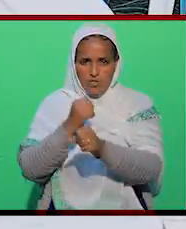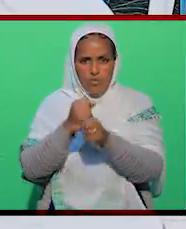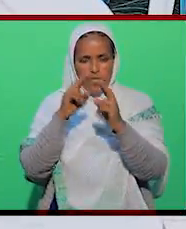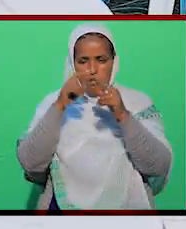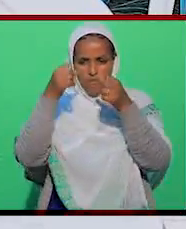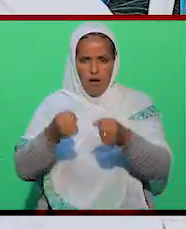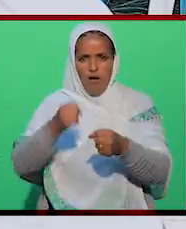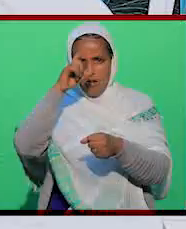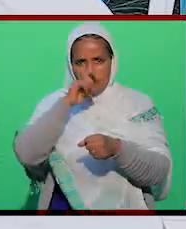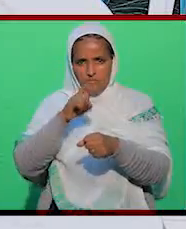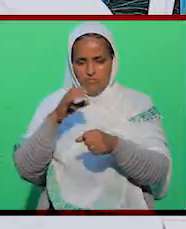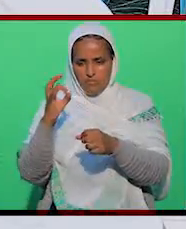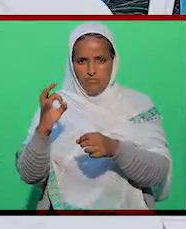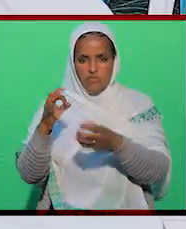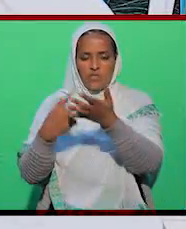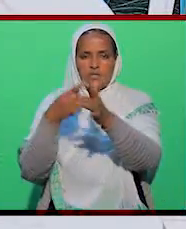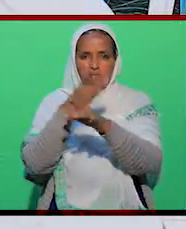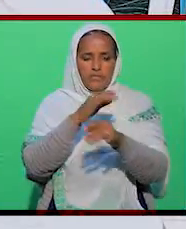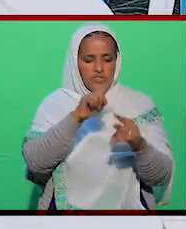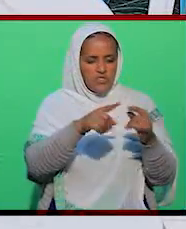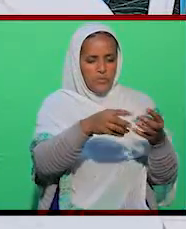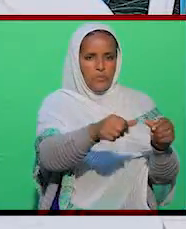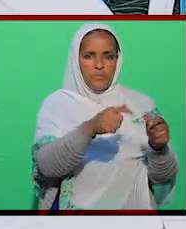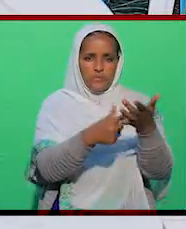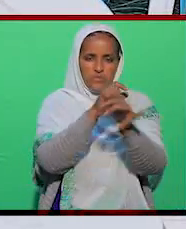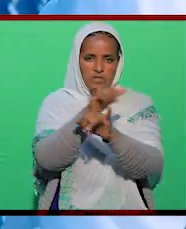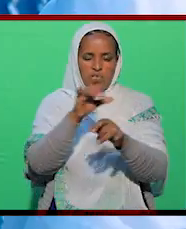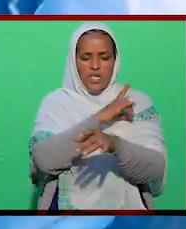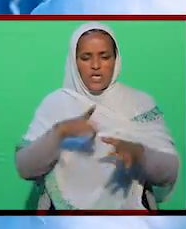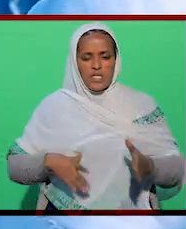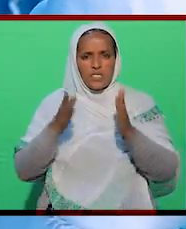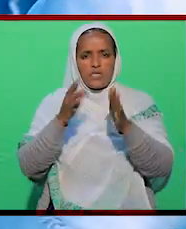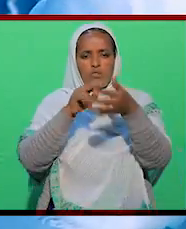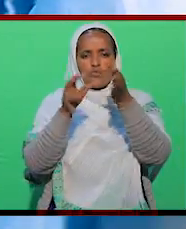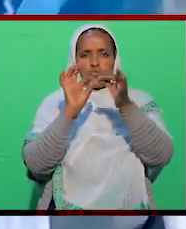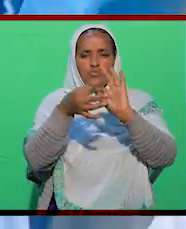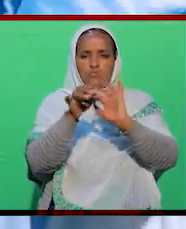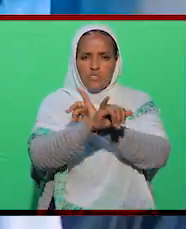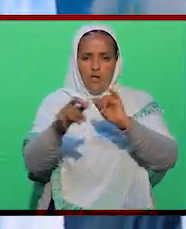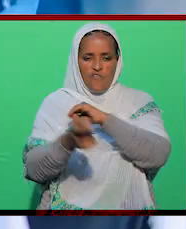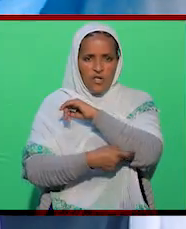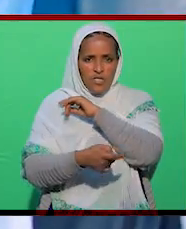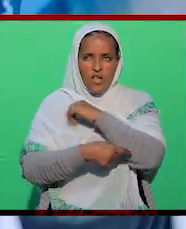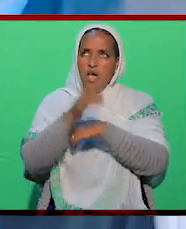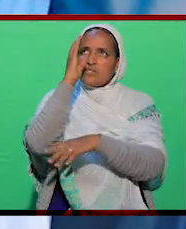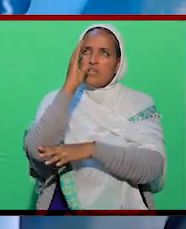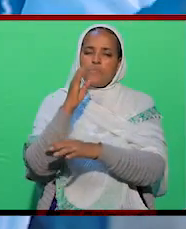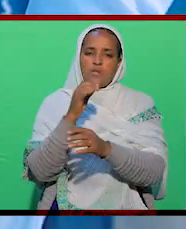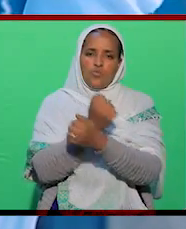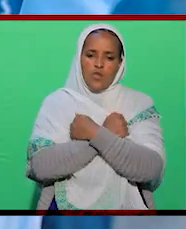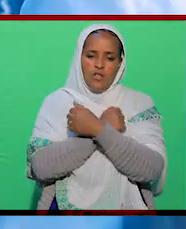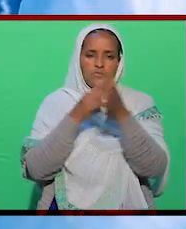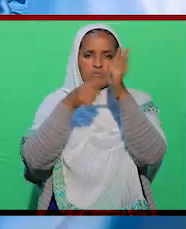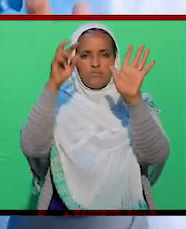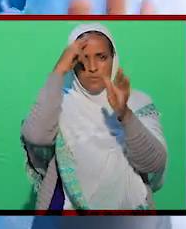ይባላል ከሰሩበት በጣም ጠንካራ ነው ካልሰሩበት ደግሞ አፈር ነው የመጨረሻ ለፍስፍስ ነው ክርስቲያንም እንደዛ ነው በፈተና ነው የእግዚአብሔር ወዳጆች